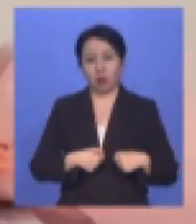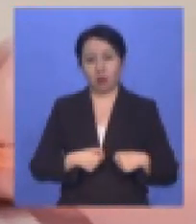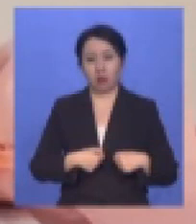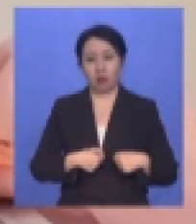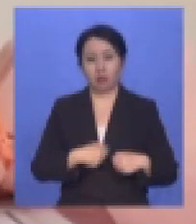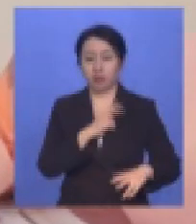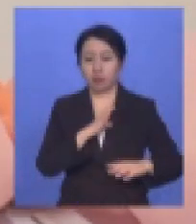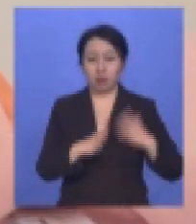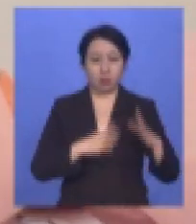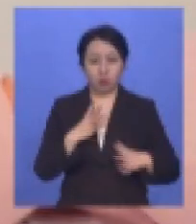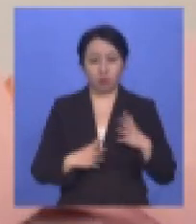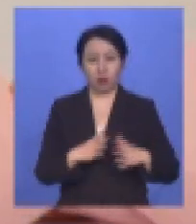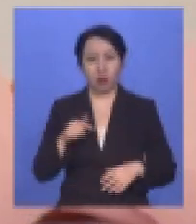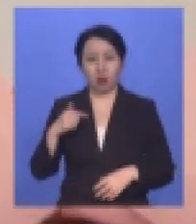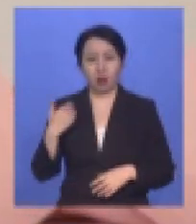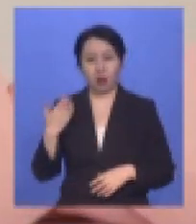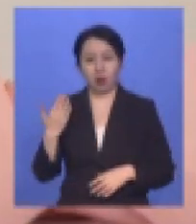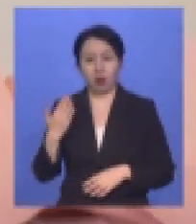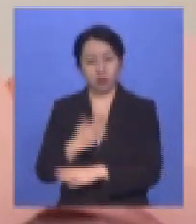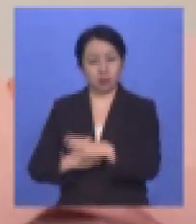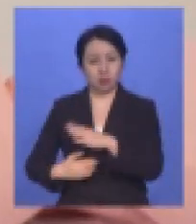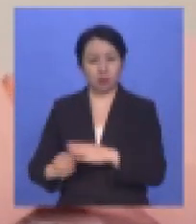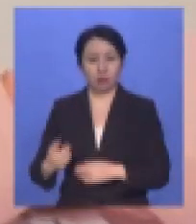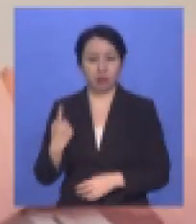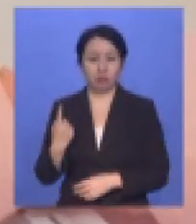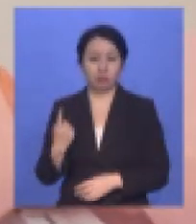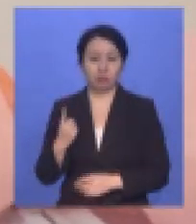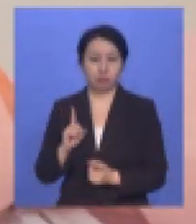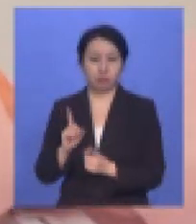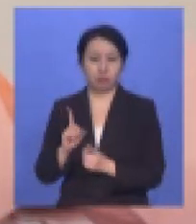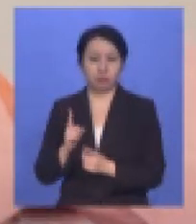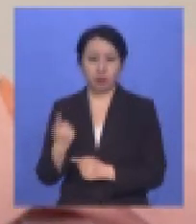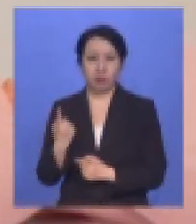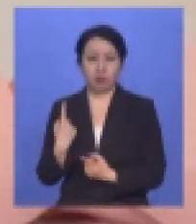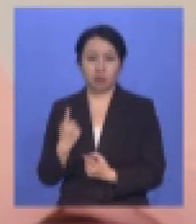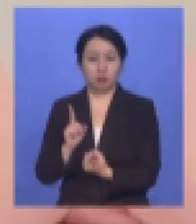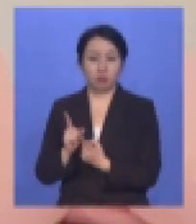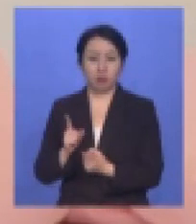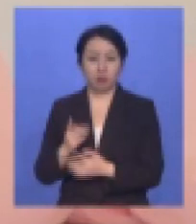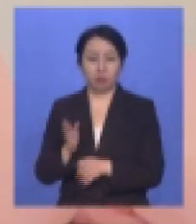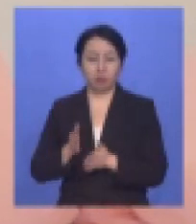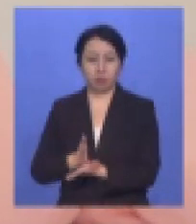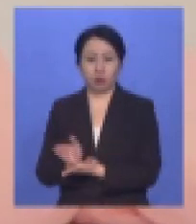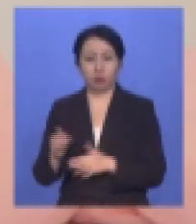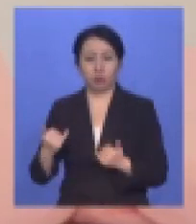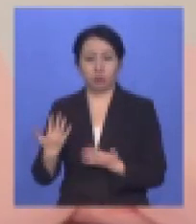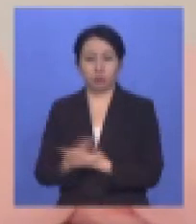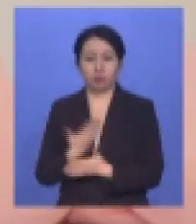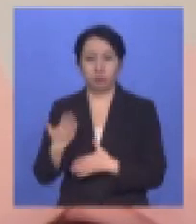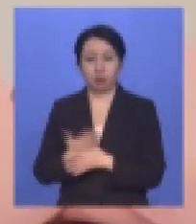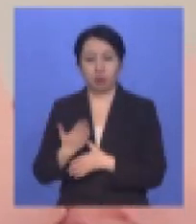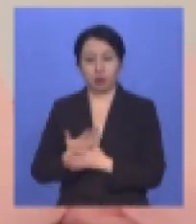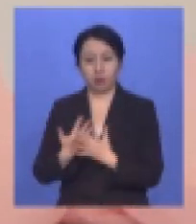есть тренировками групповыми, а тут уже индивидуально идет подход, поэтому и специальные там средства находим,